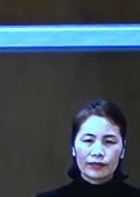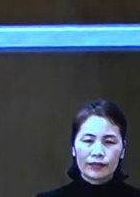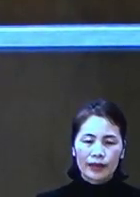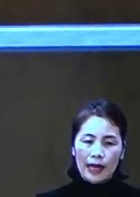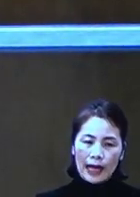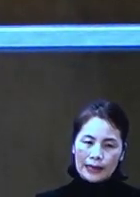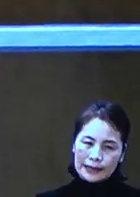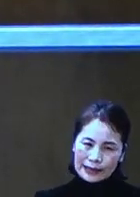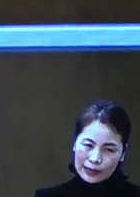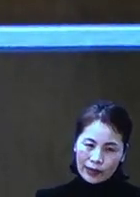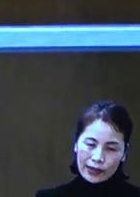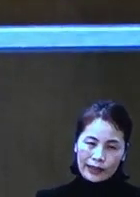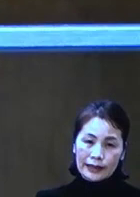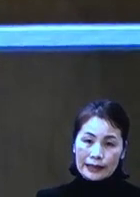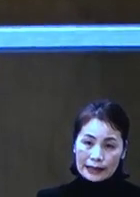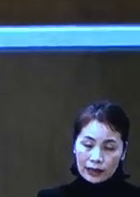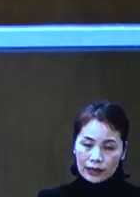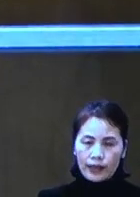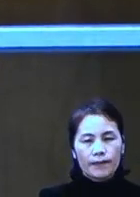되도록 힘쓰겠습니다.